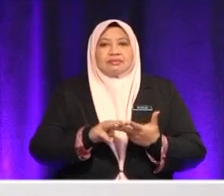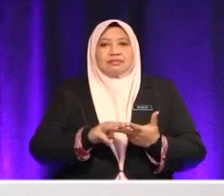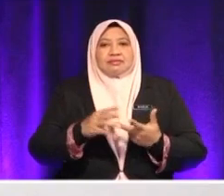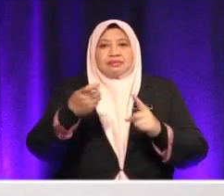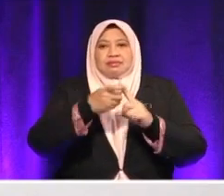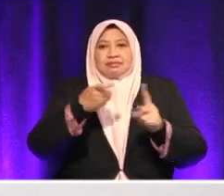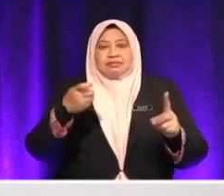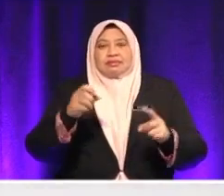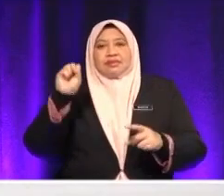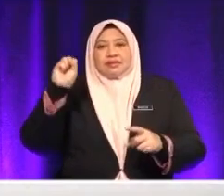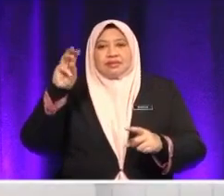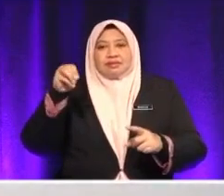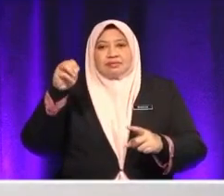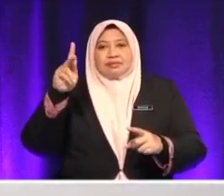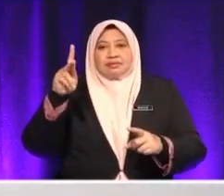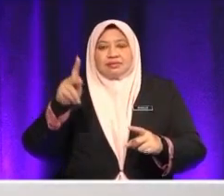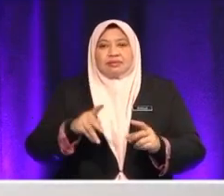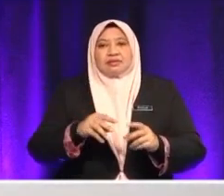daripada SMP